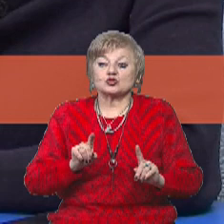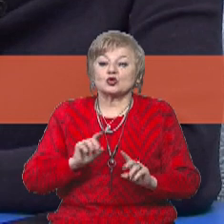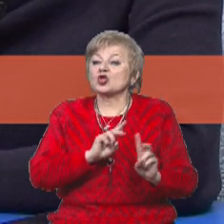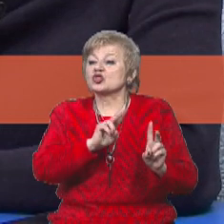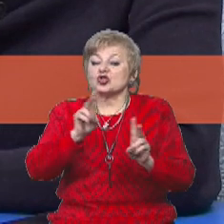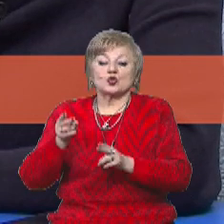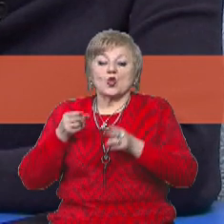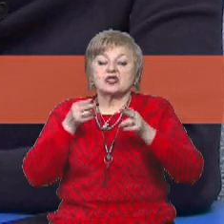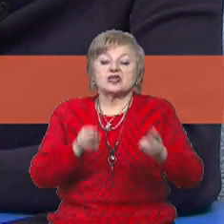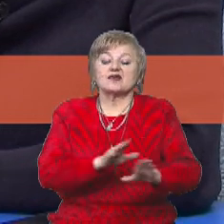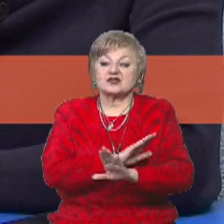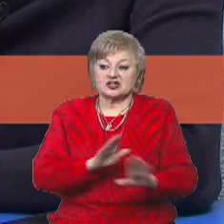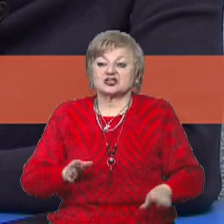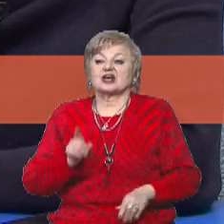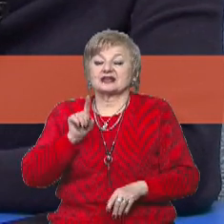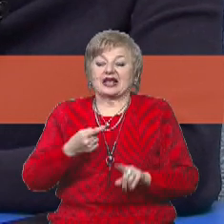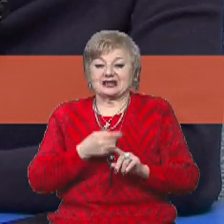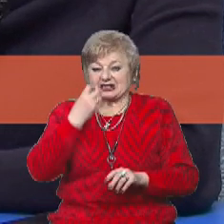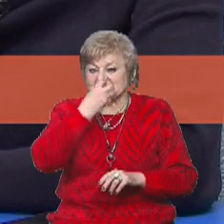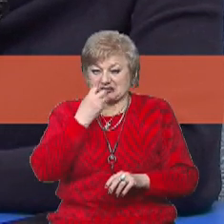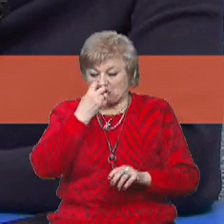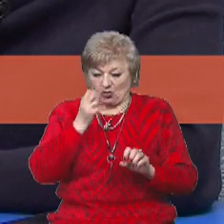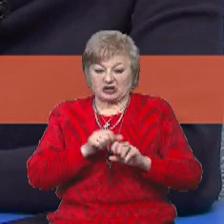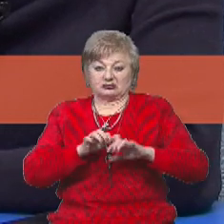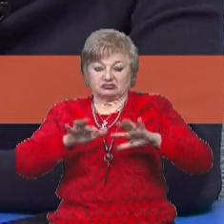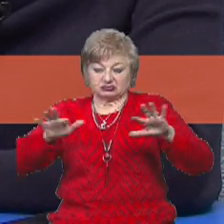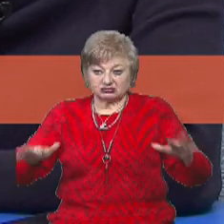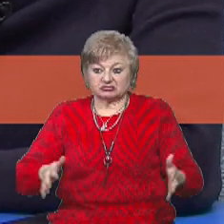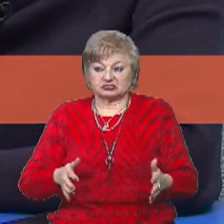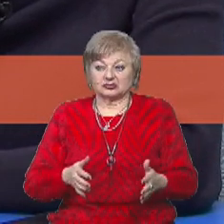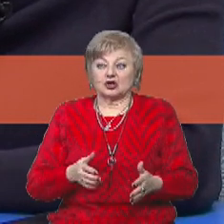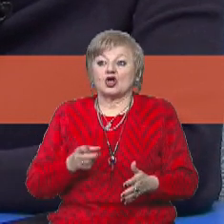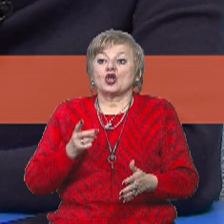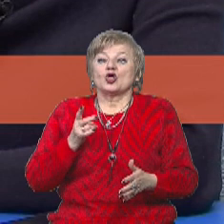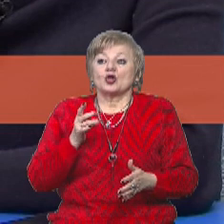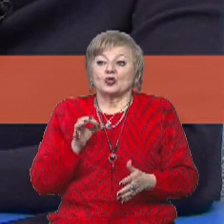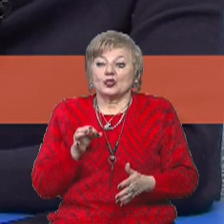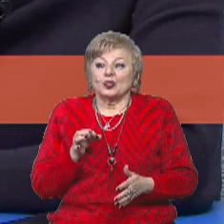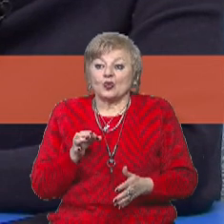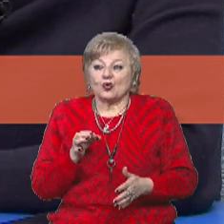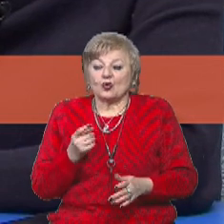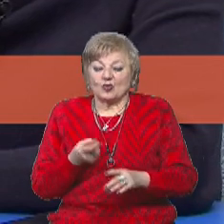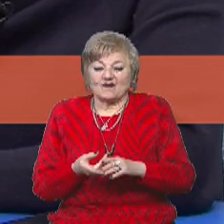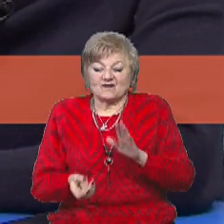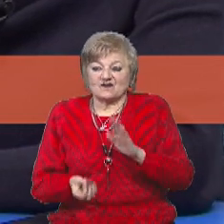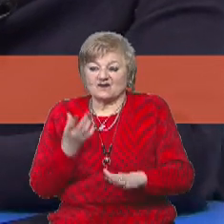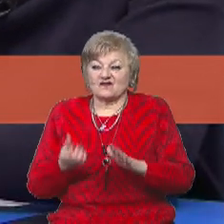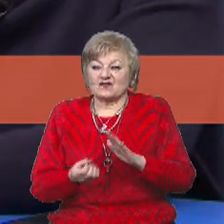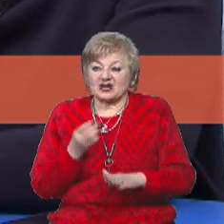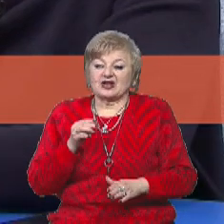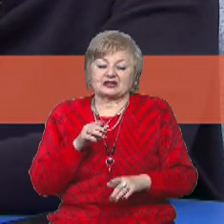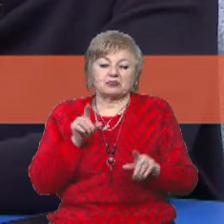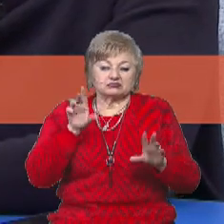не виїжджає. І, до речі, цей сморід, який був, ну, сморід, да, але витік тетрахлориду титану,